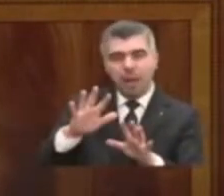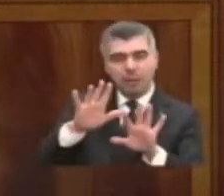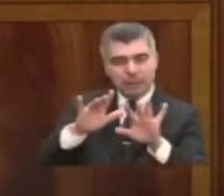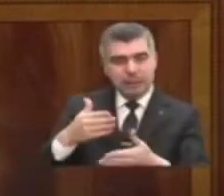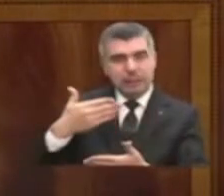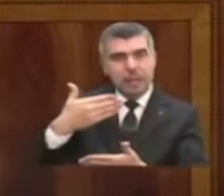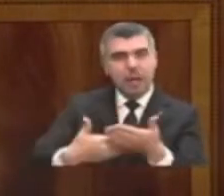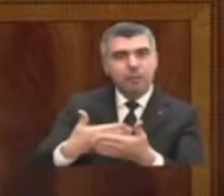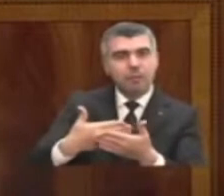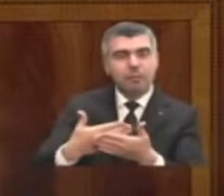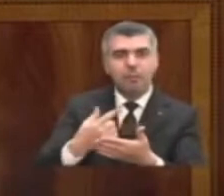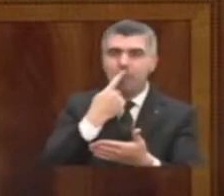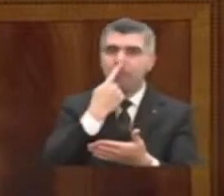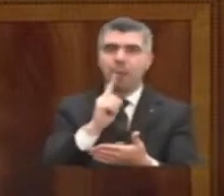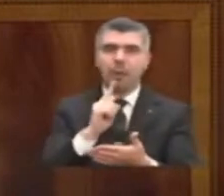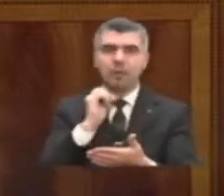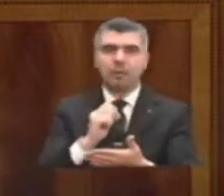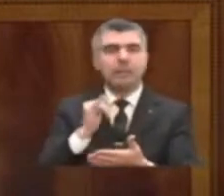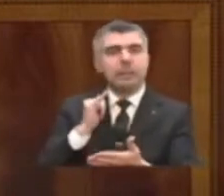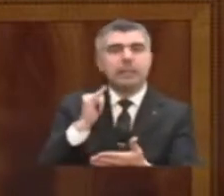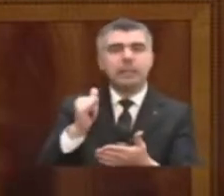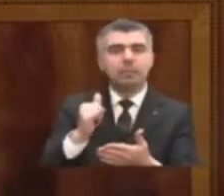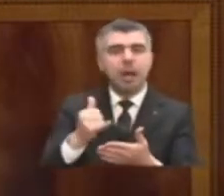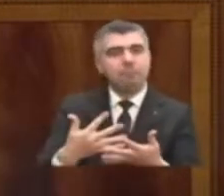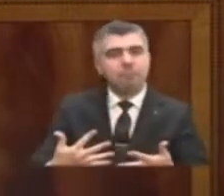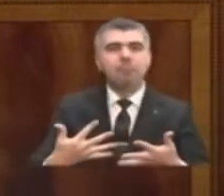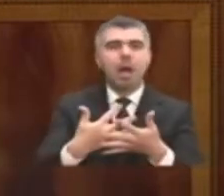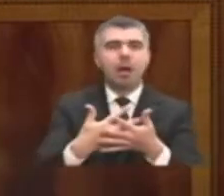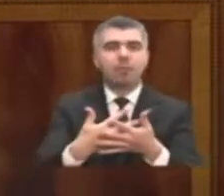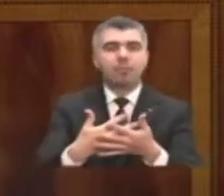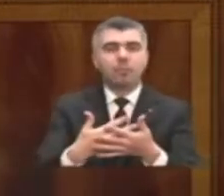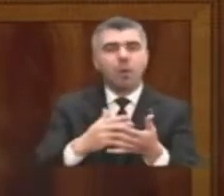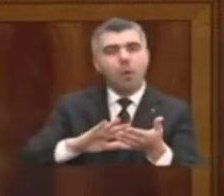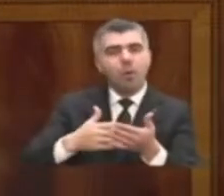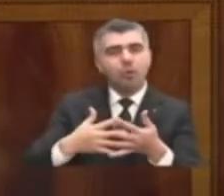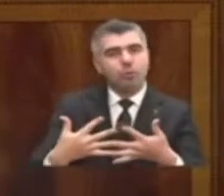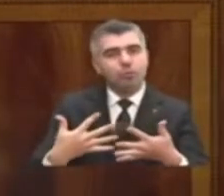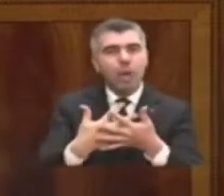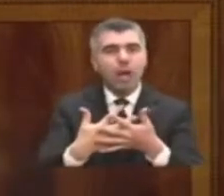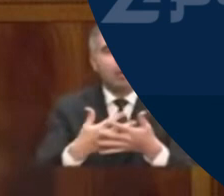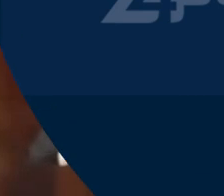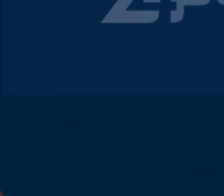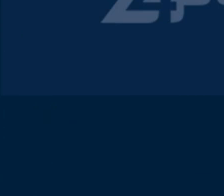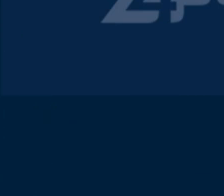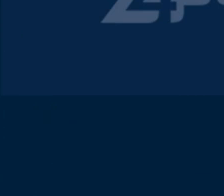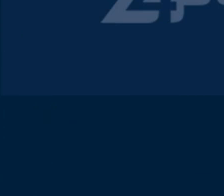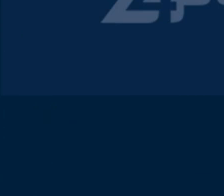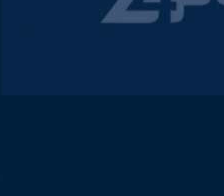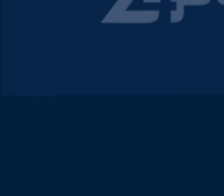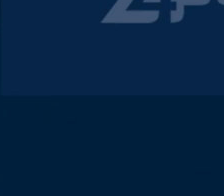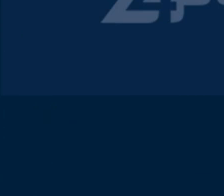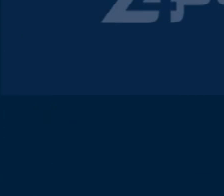ذات الوقت سنظل متشبتين بتطوير الشراكه المغربيه الاوروبيه